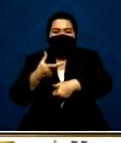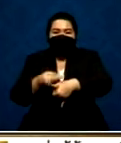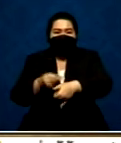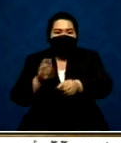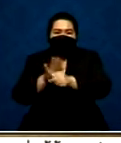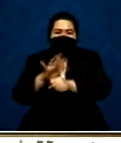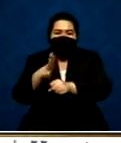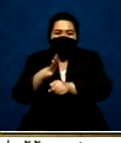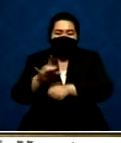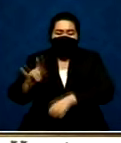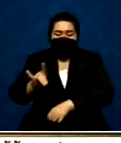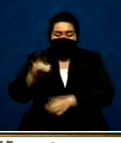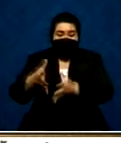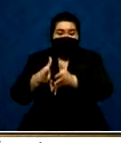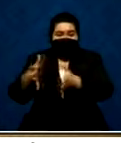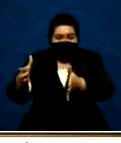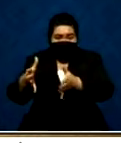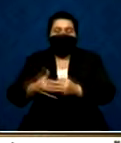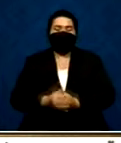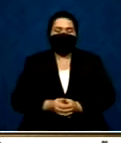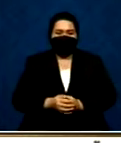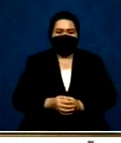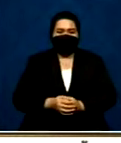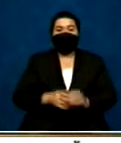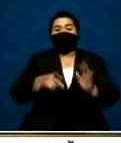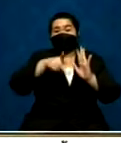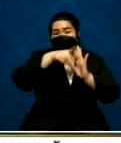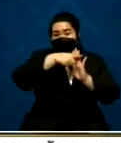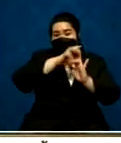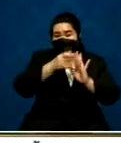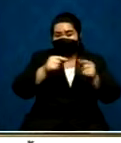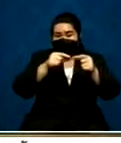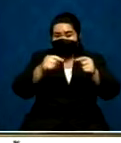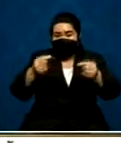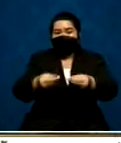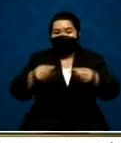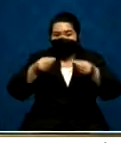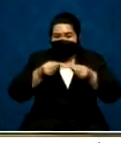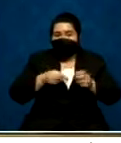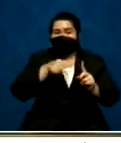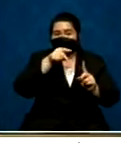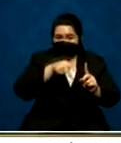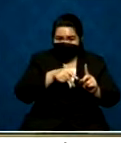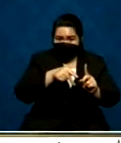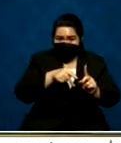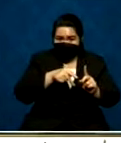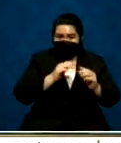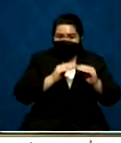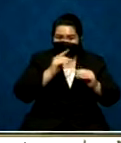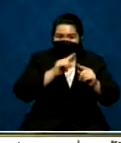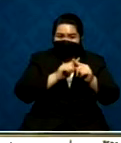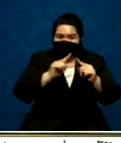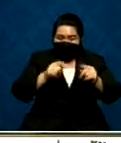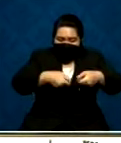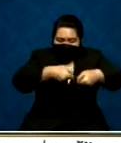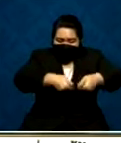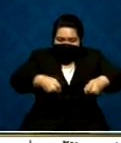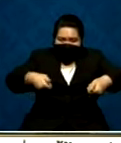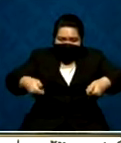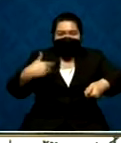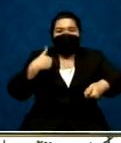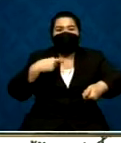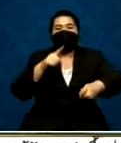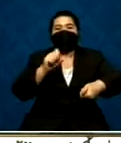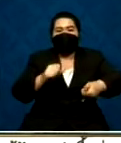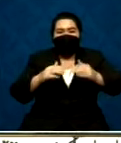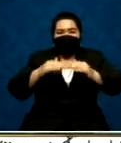อะของจังหวัดพิษณุโลกเนี่ยได้มาหลักพันนะครับแต่ว่าจำนวนโคในจังหวัดพิษณุโลกก็มีเป็นหลักแสนเพราะฉะนั้นการ